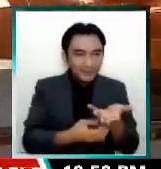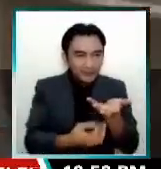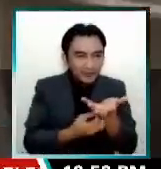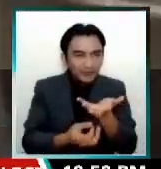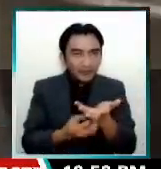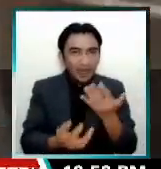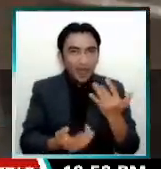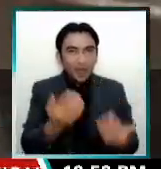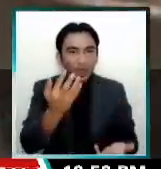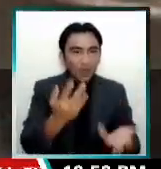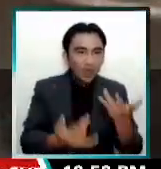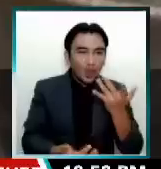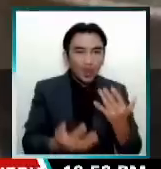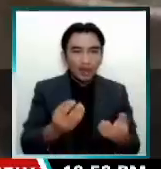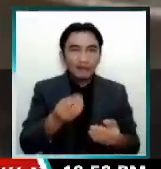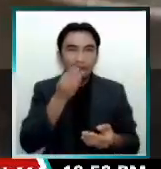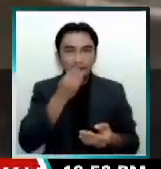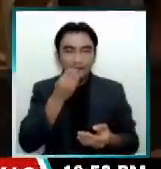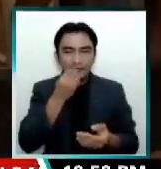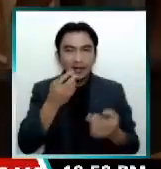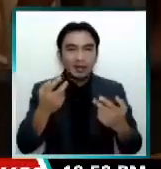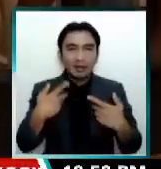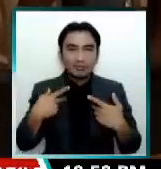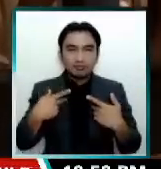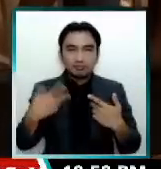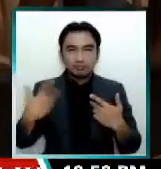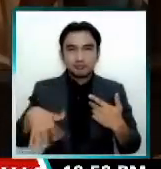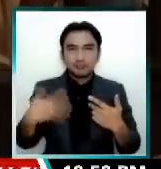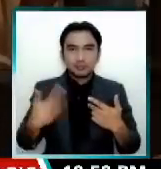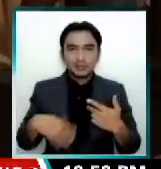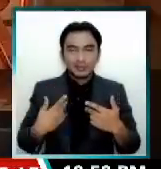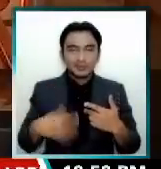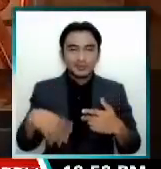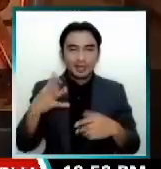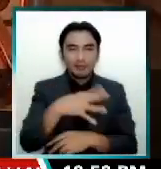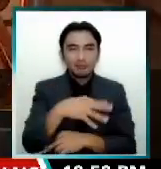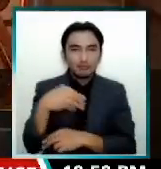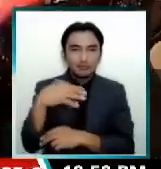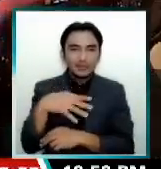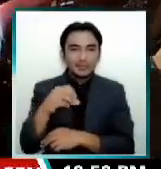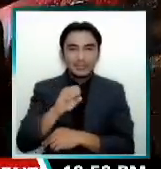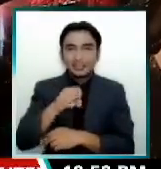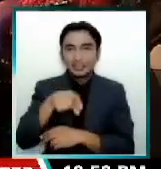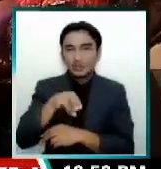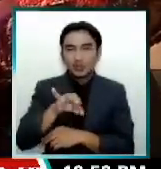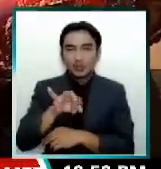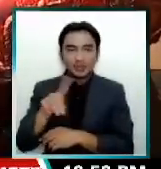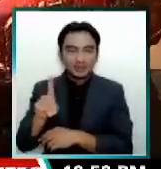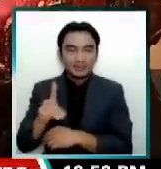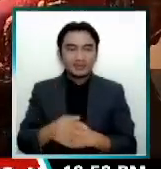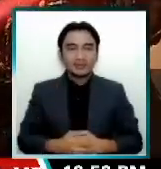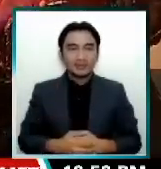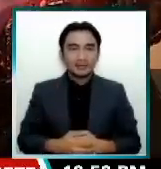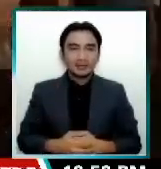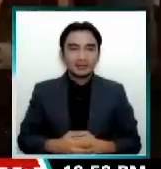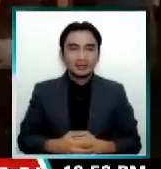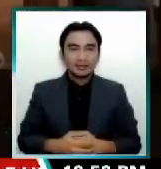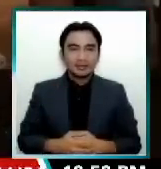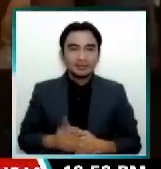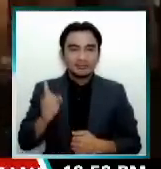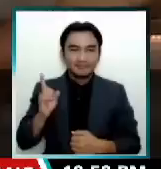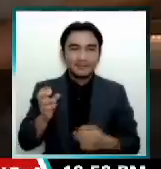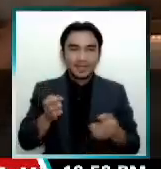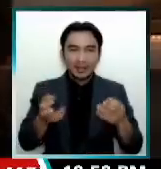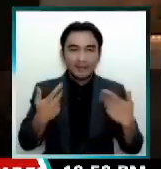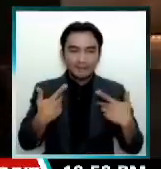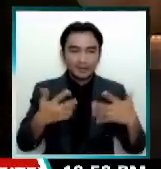sizzling putahe tulad ng naglalakihang squid. Lasang-lasa ko yung oyster sauce, yung squid, at yung butter.